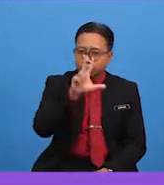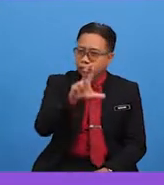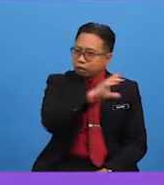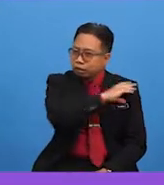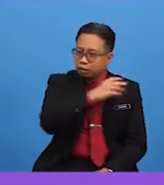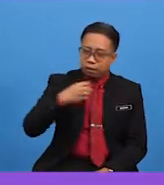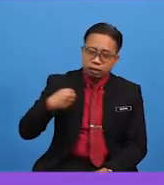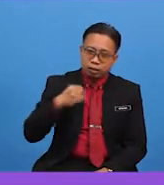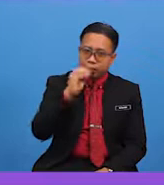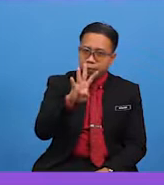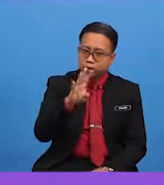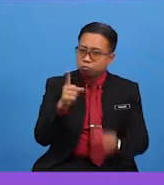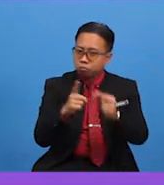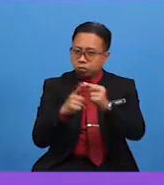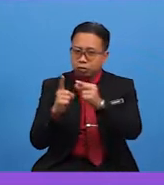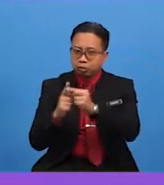3 dan 4 suku kata.